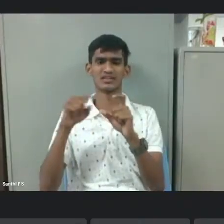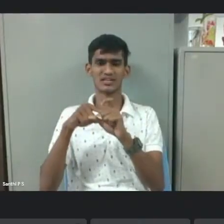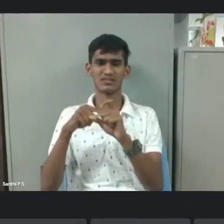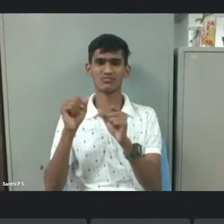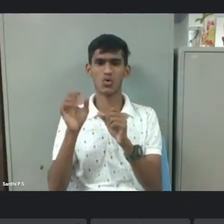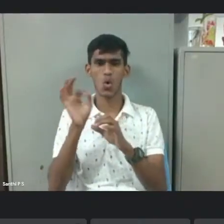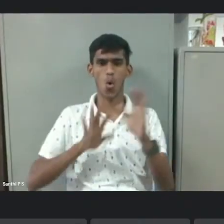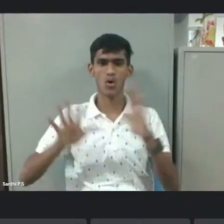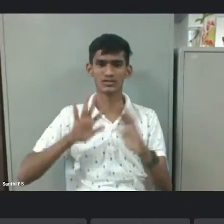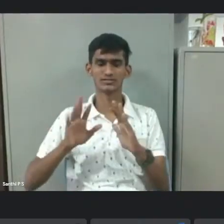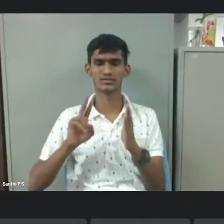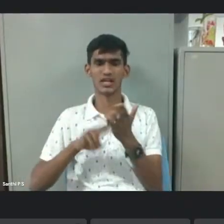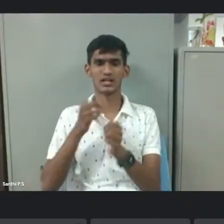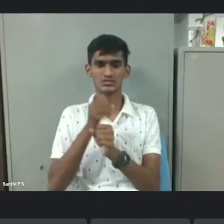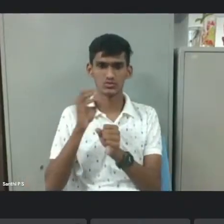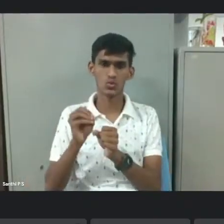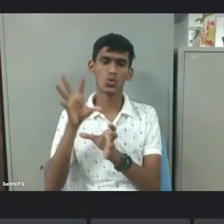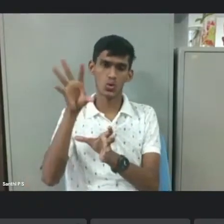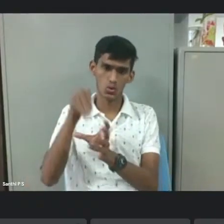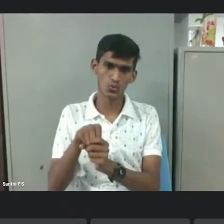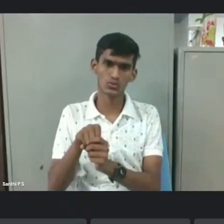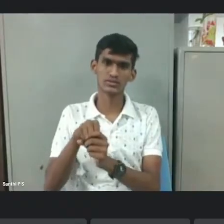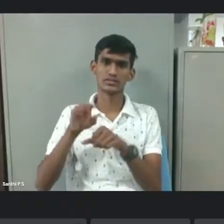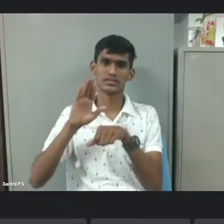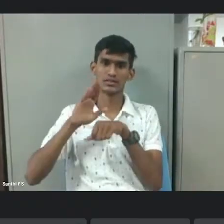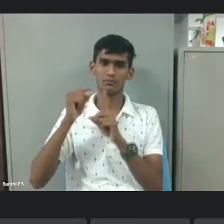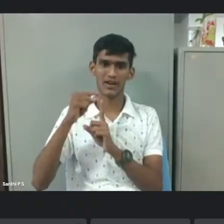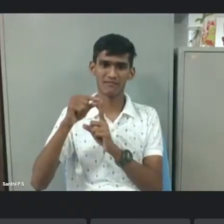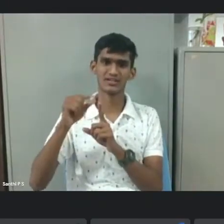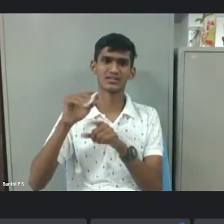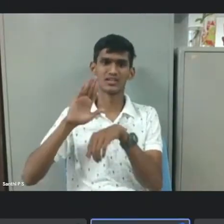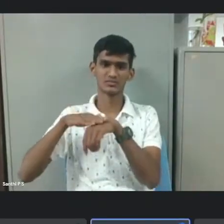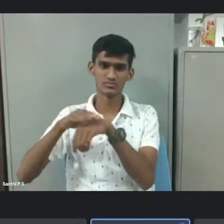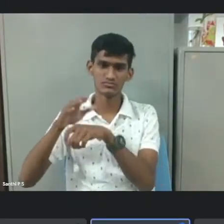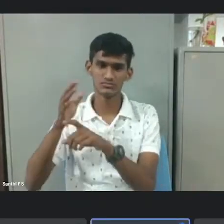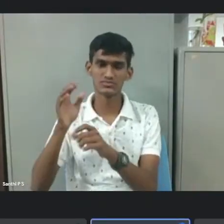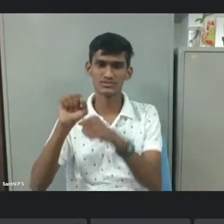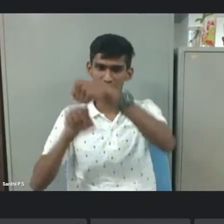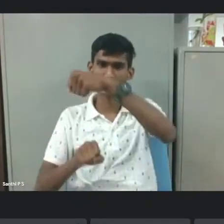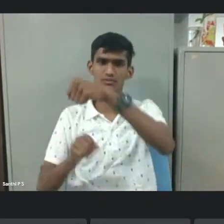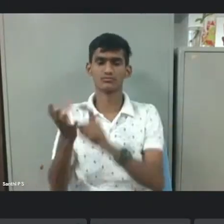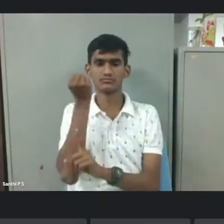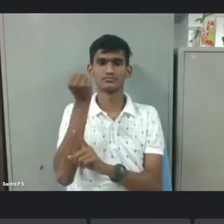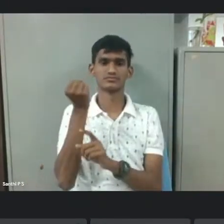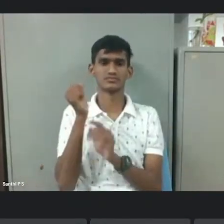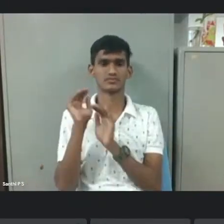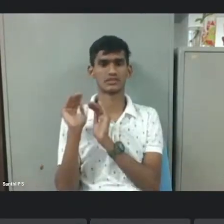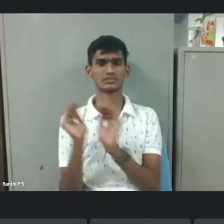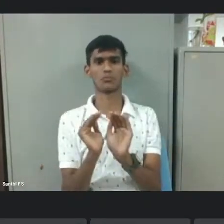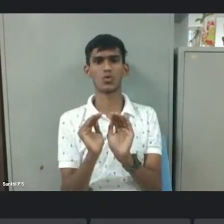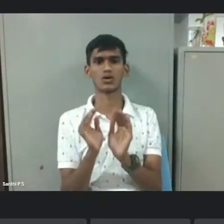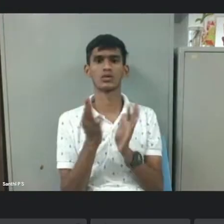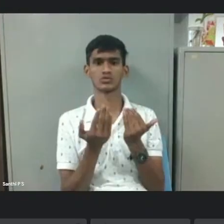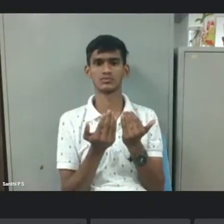ആദ്യമേ ഒന്ന് കയറി അങ്ങനെയുള്ള സർട്ടിഫിക്കറ്റുകളുടെ കാര്യമാണ് ഞാൻ പറഞ്ഞത്. അപ്പോൾ അതൊരു സ്ട്രോങ് സപ്പോർട്ടിങ് ഇതാണ്, നമുക്ക്